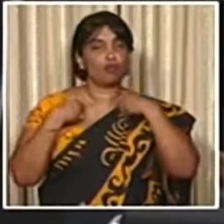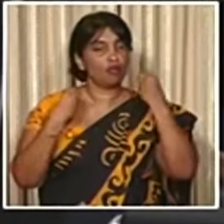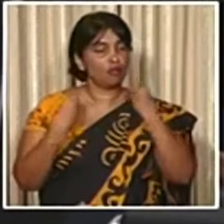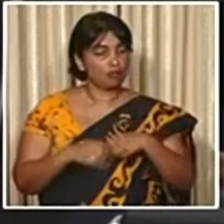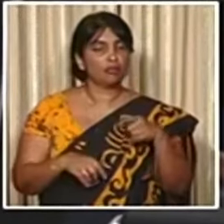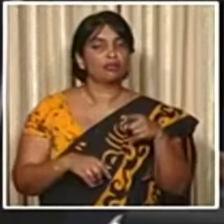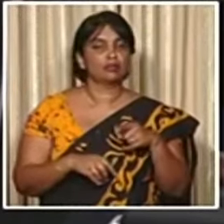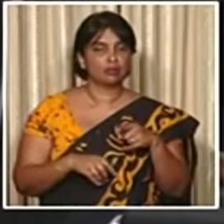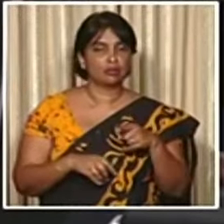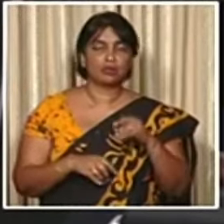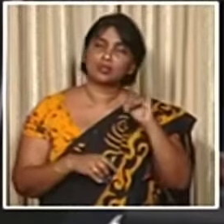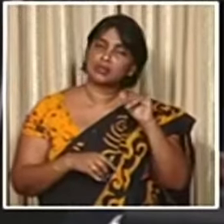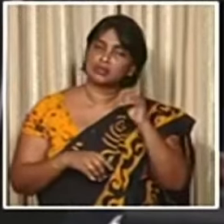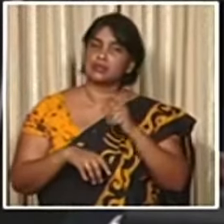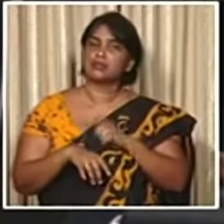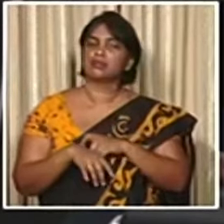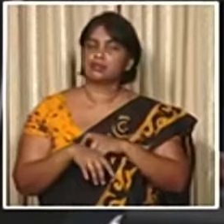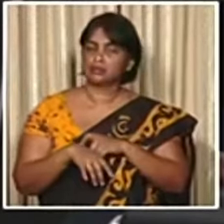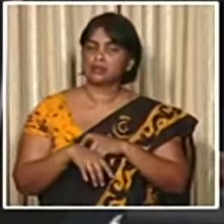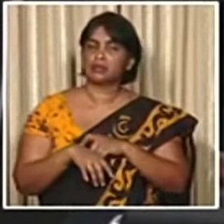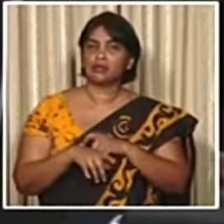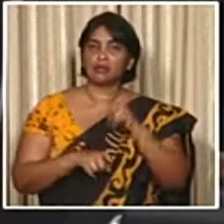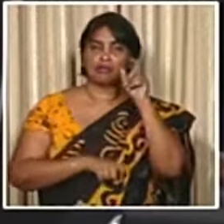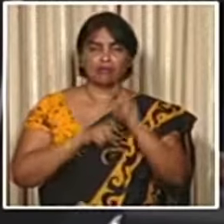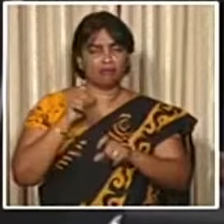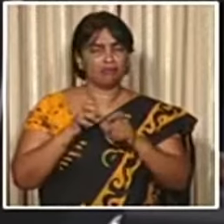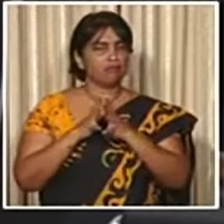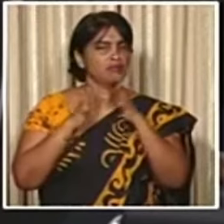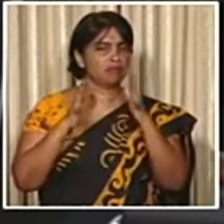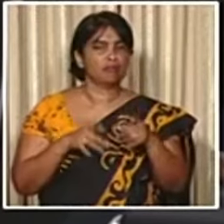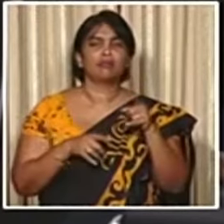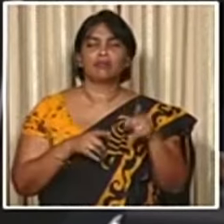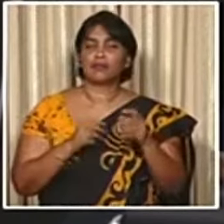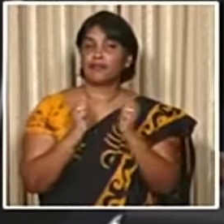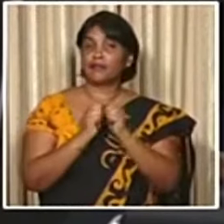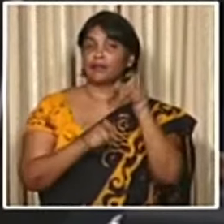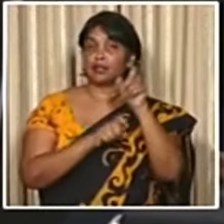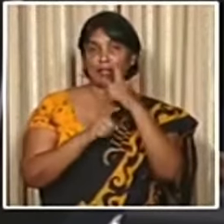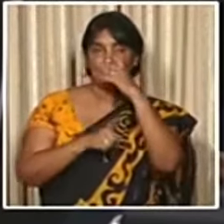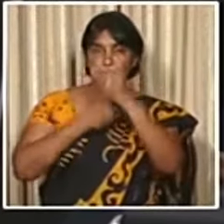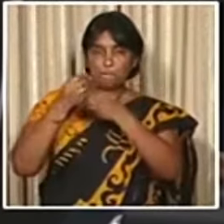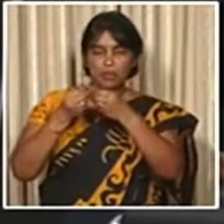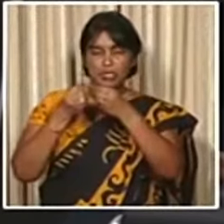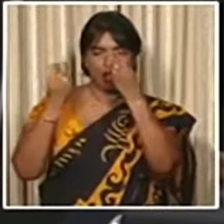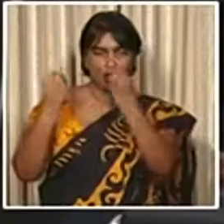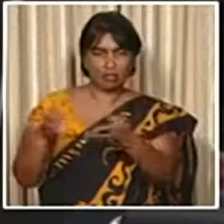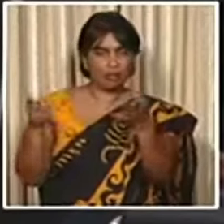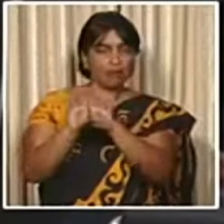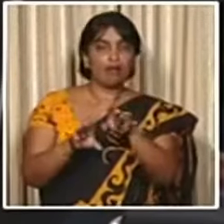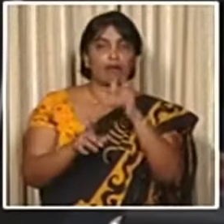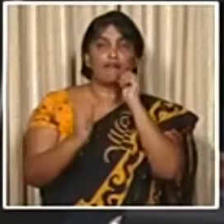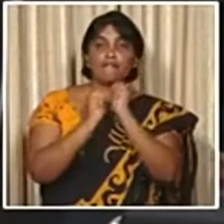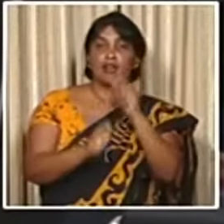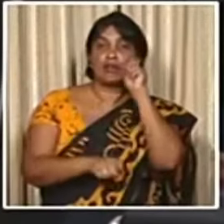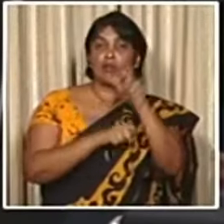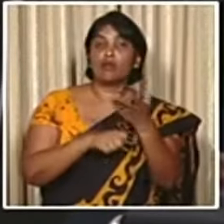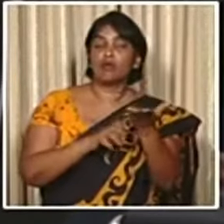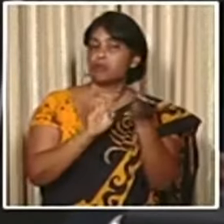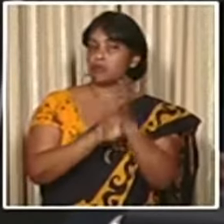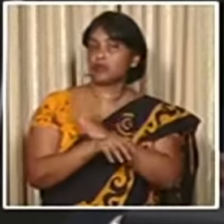වැටුනම සමහර වෙලාවට කී දෙනෙක්ද ඔවුන්ගේ සේවකයෝ. අපි දන්නවා පහුගිය කොවිඩ්